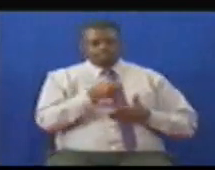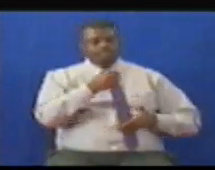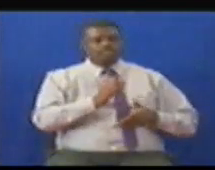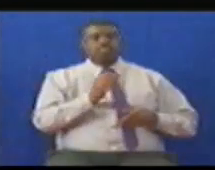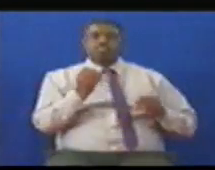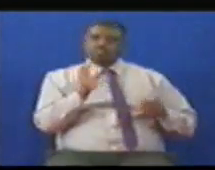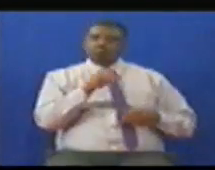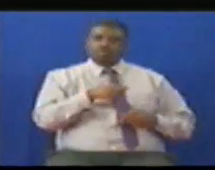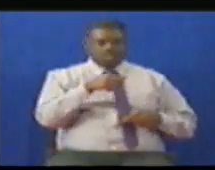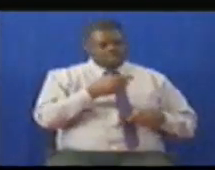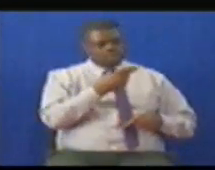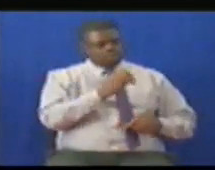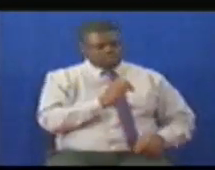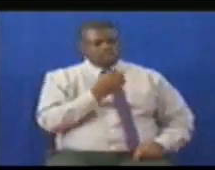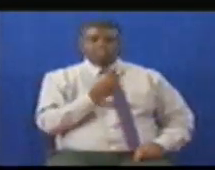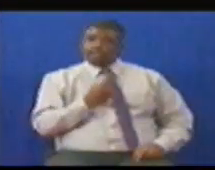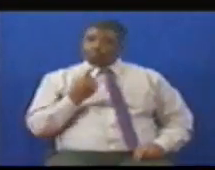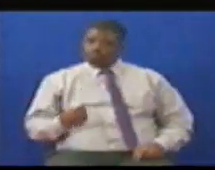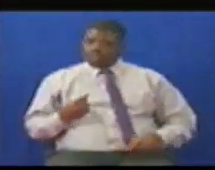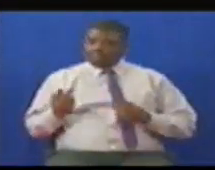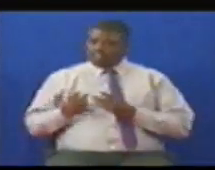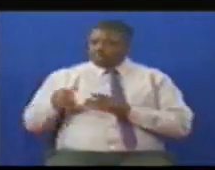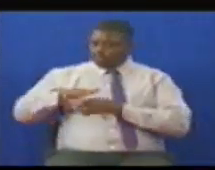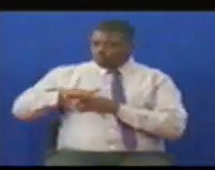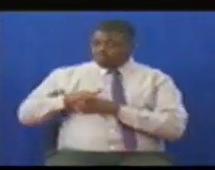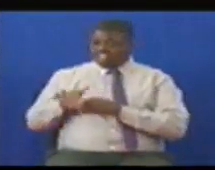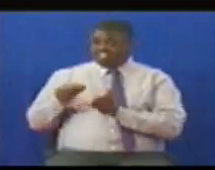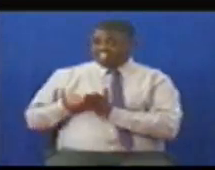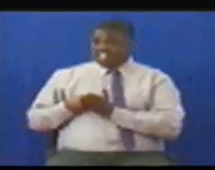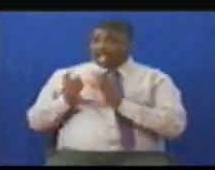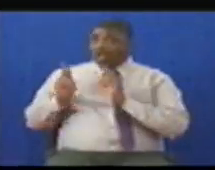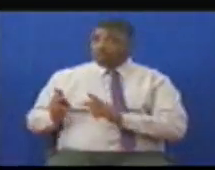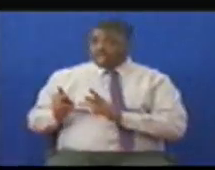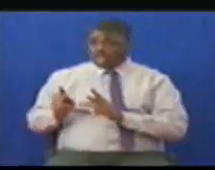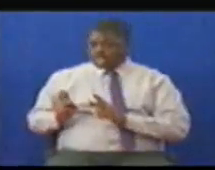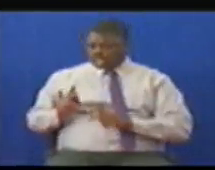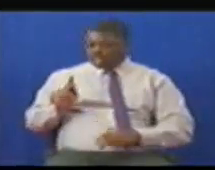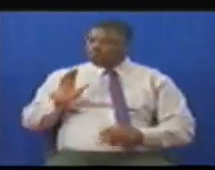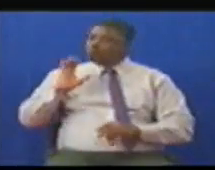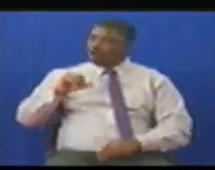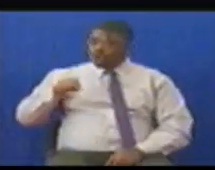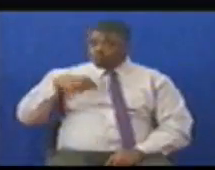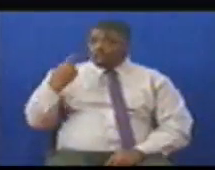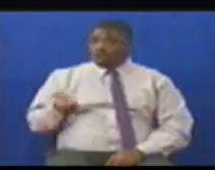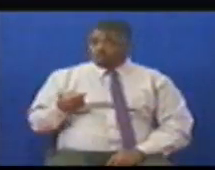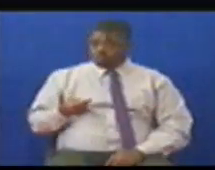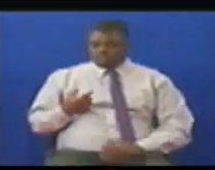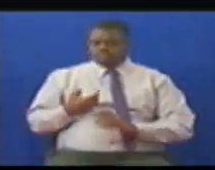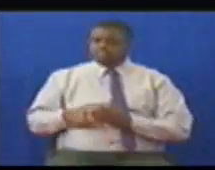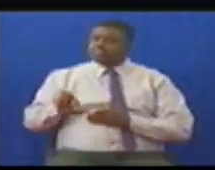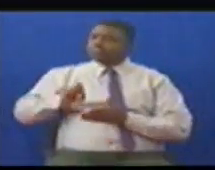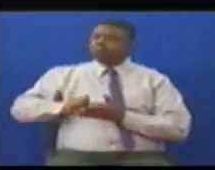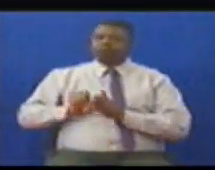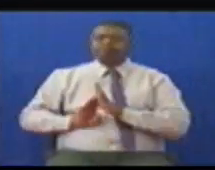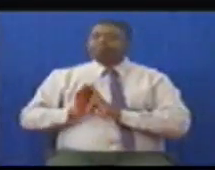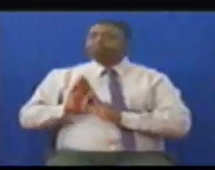783.53. Aidha, kwa upande wa fedha za matumizi ya kawaida katika mwaka ujao wa fedha, uchambuzi umebaini kwamba zimeongezeka kwa kiasi cha